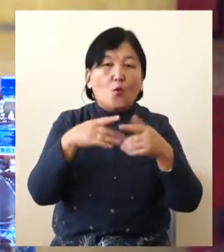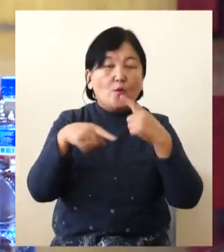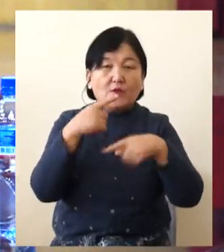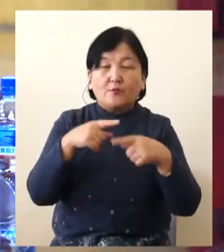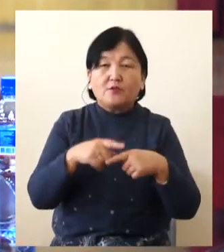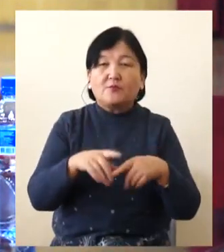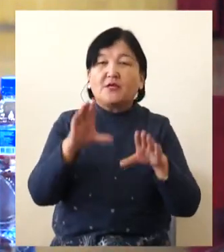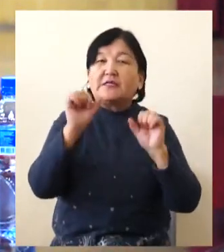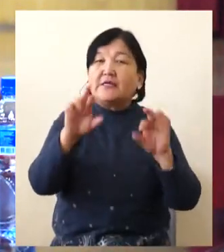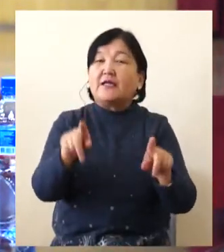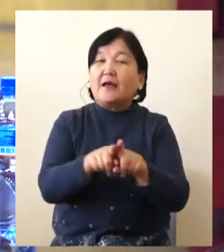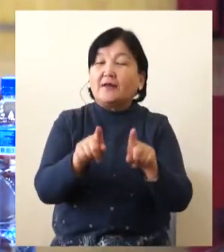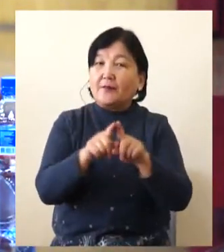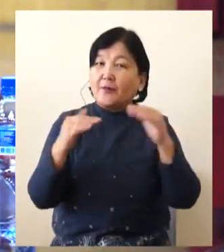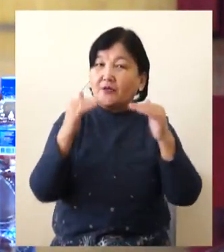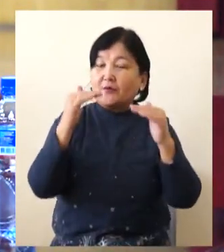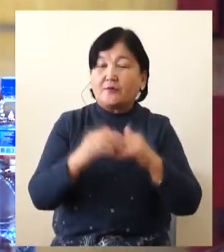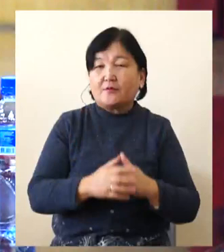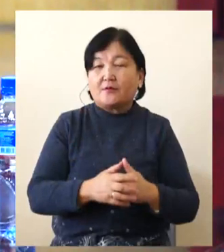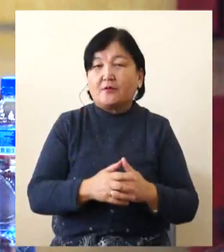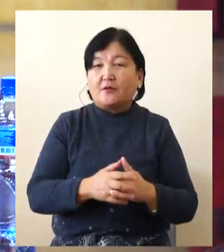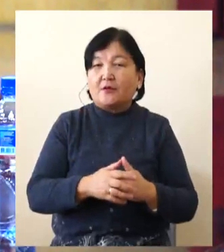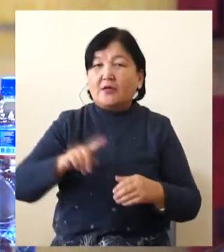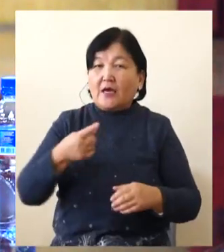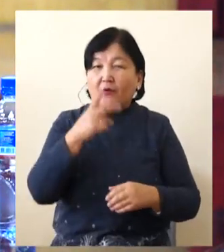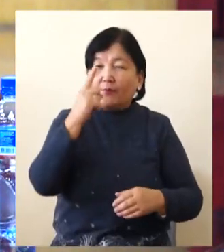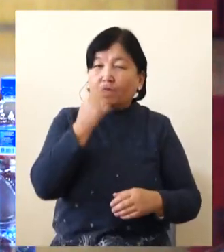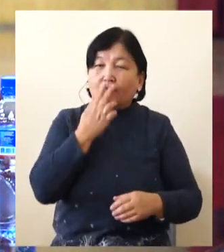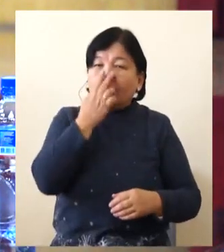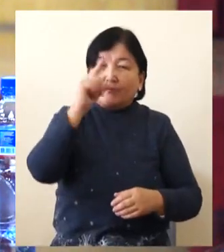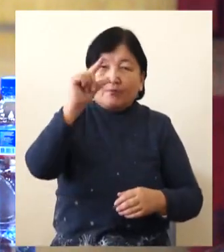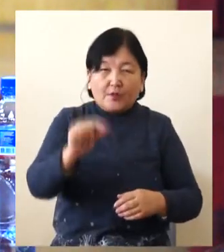сая асуудал гарах байхгүй. Яавал бага зардлаа зарах вэ гэмэгц?